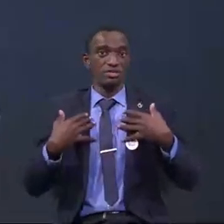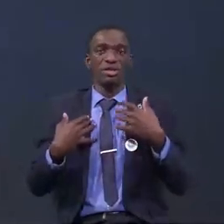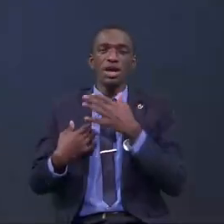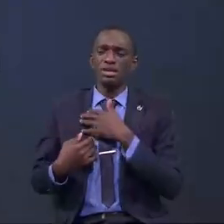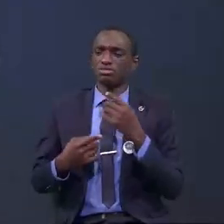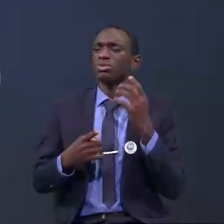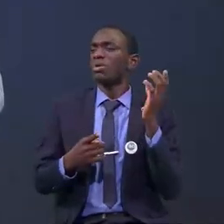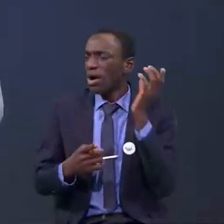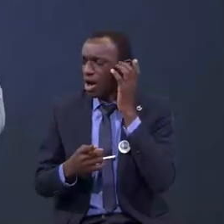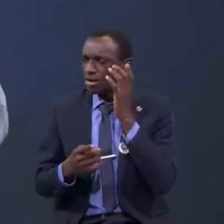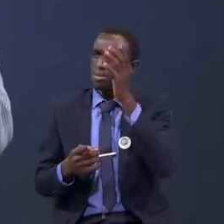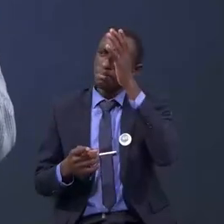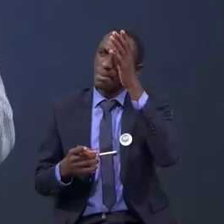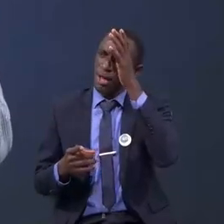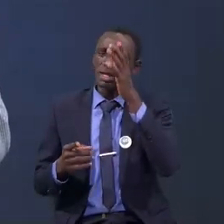est décédé,